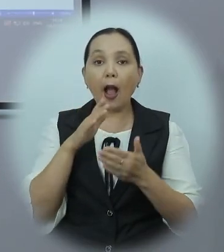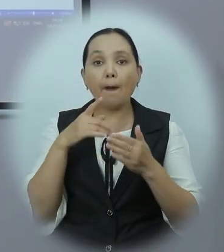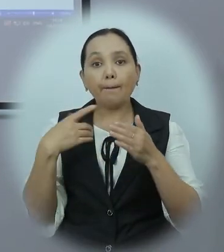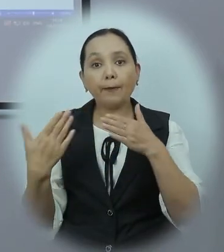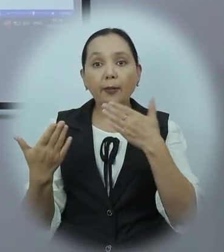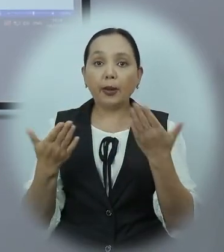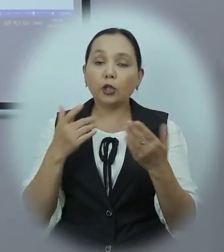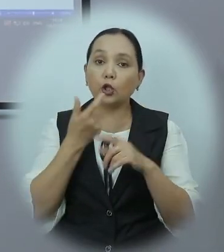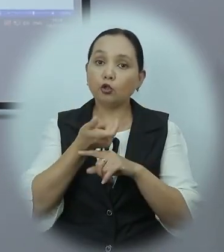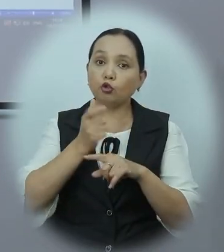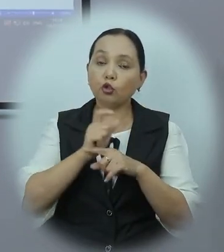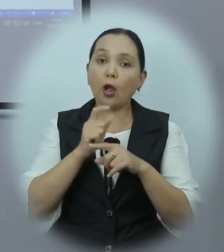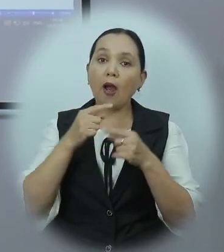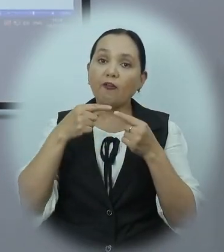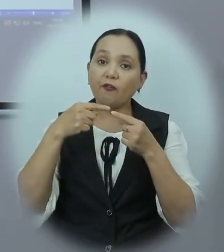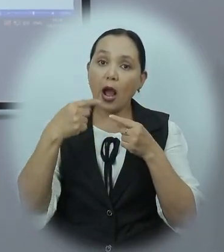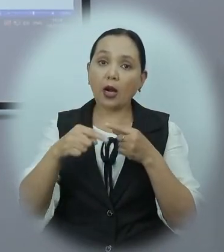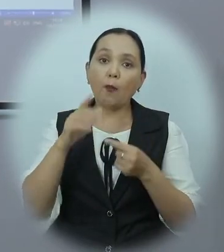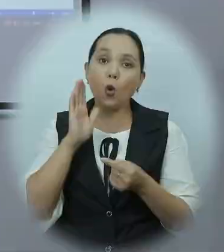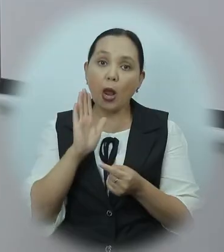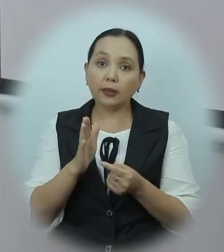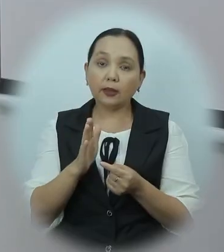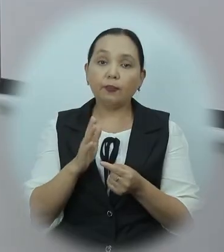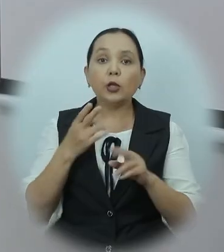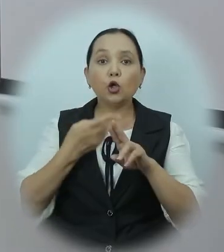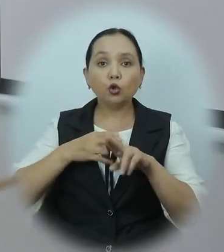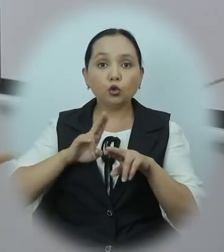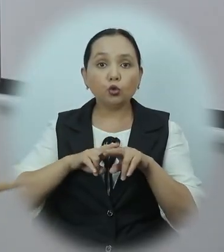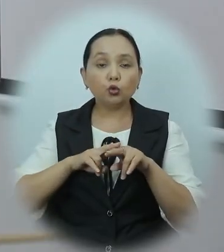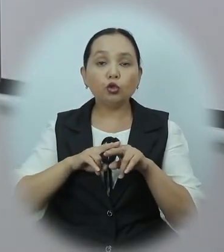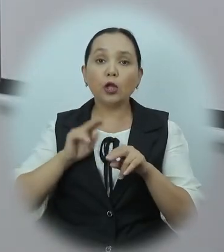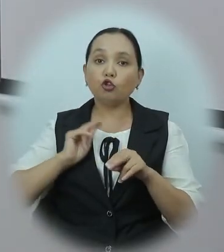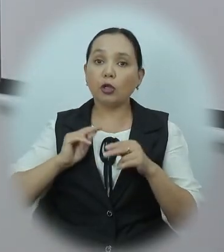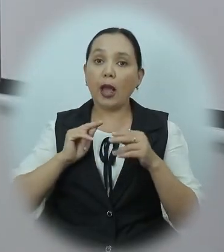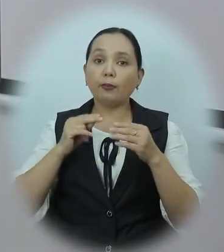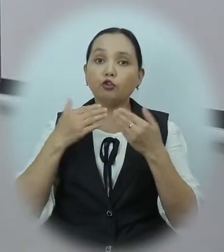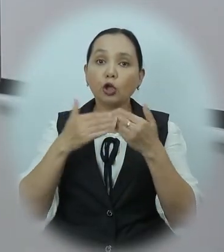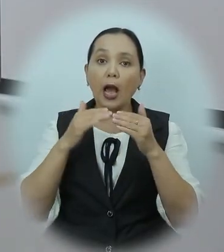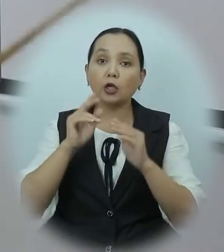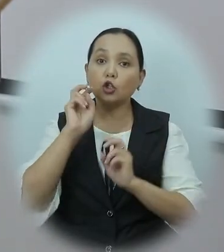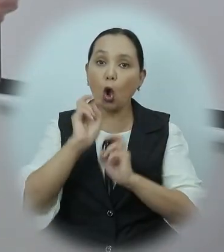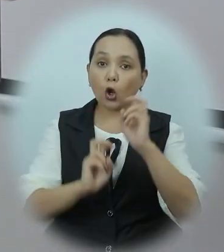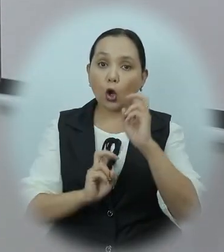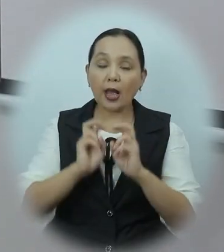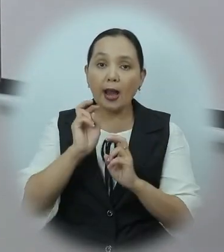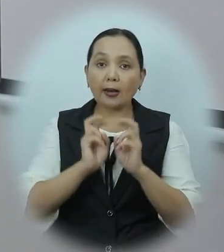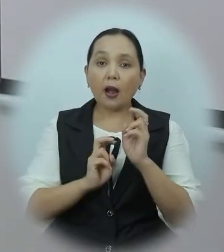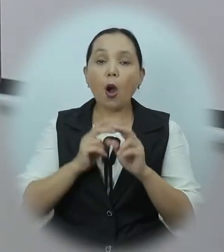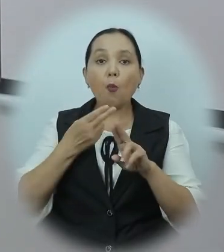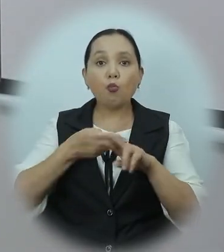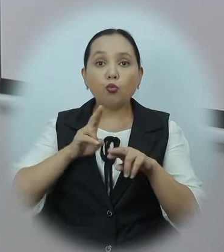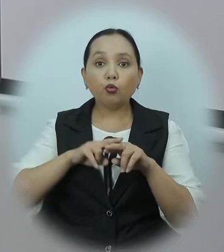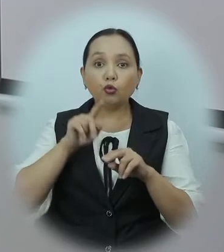bir-biridan juda farqi bo'ladi. Shuning uchun ishlab chiqarish korxonalari